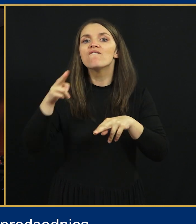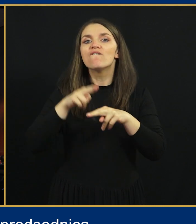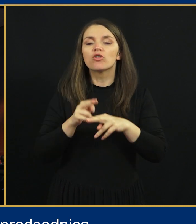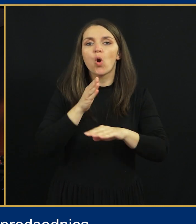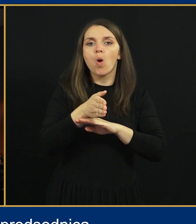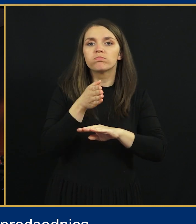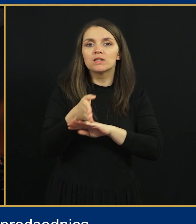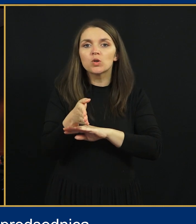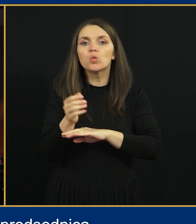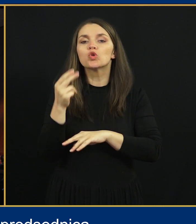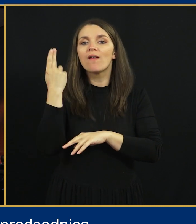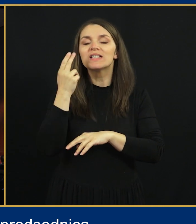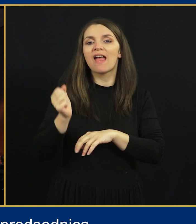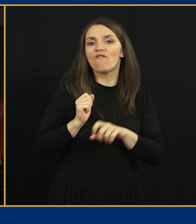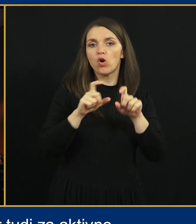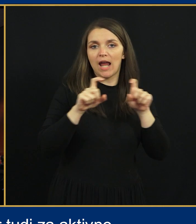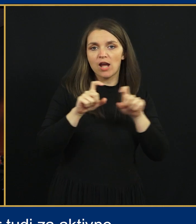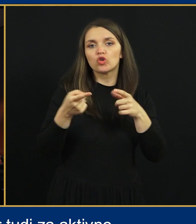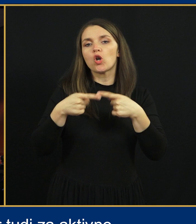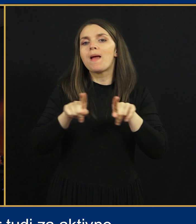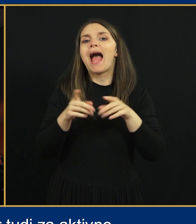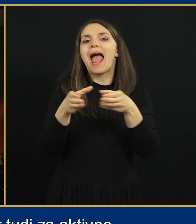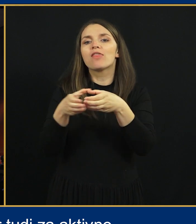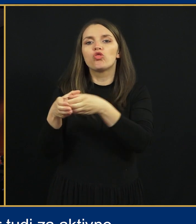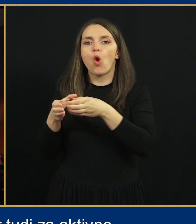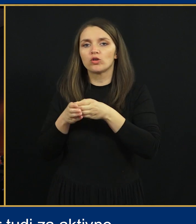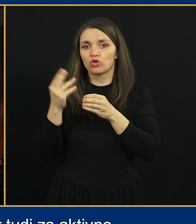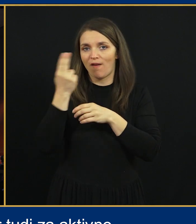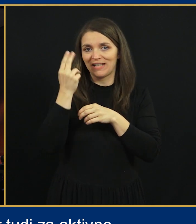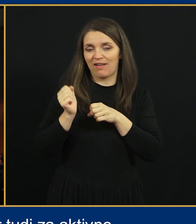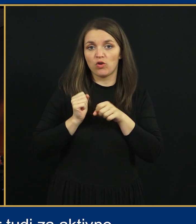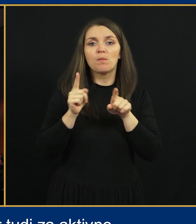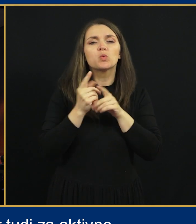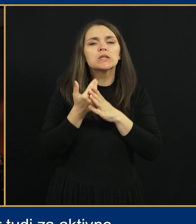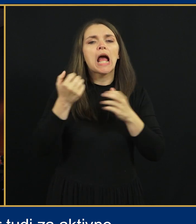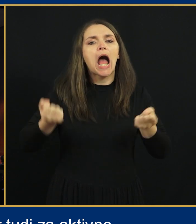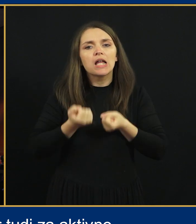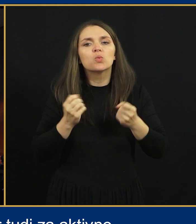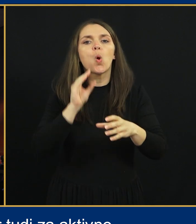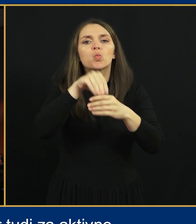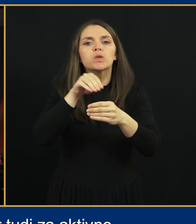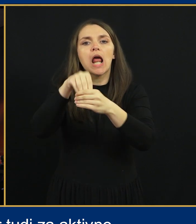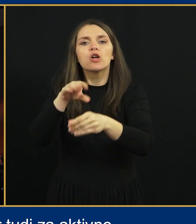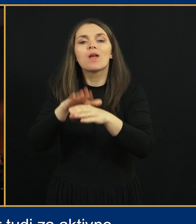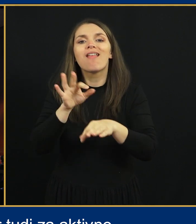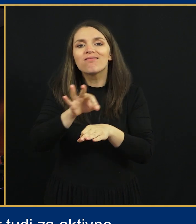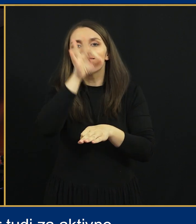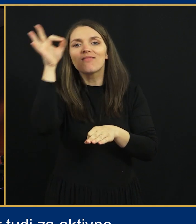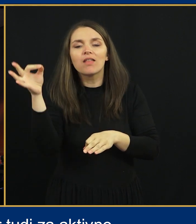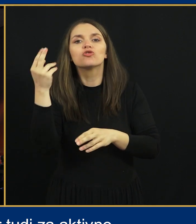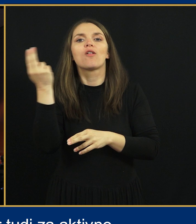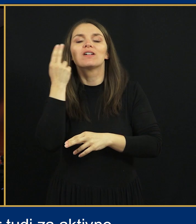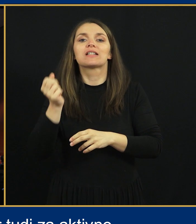več obiskov slovenskih vojašnic oziroma enot Slovenske vojske ter tudi za aktivno udeležbo na